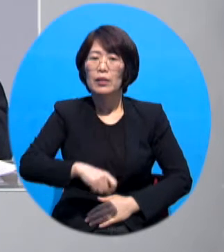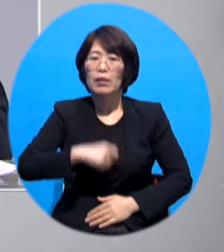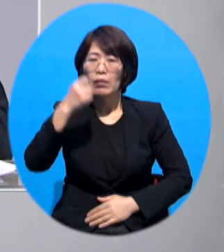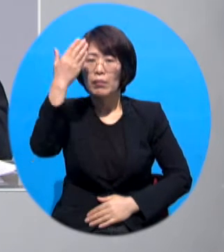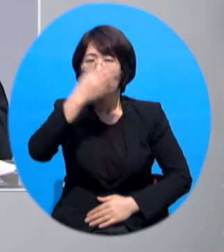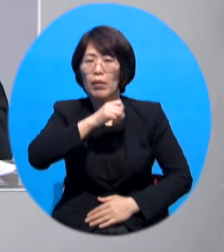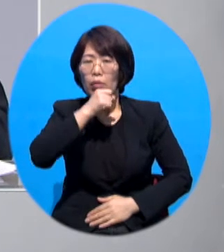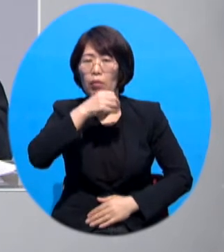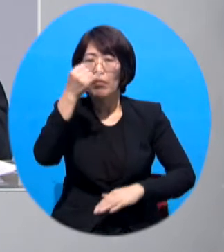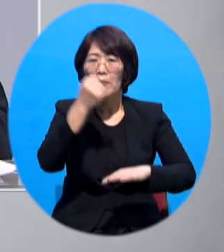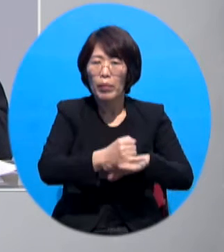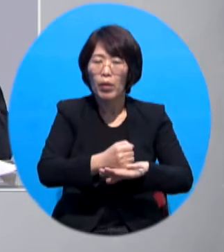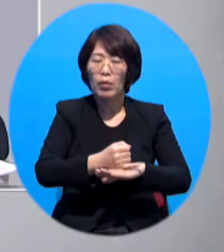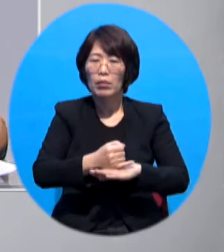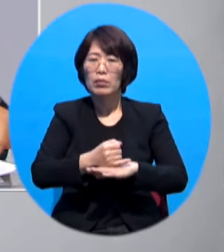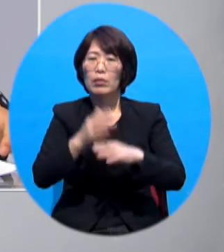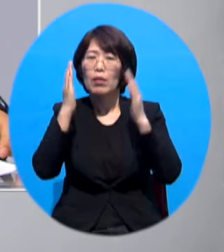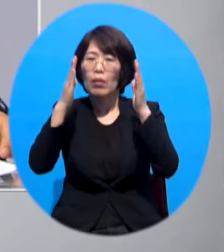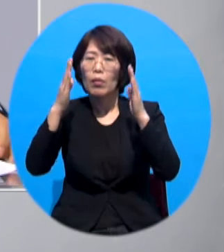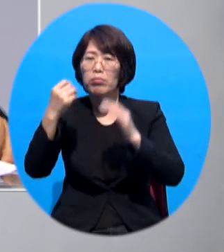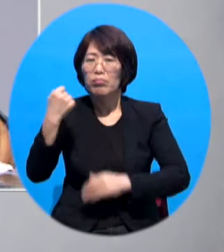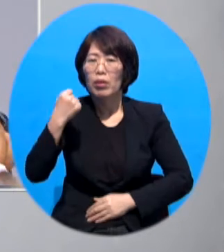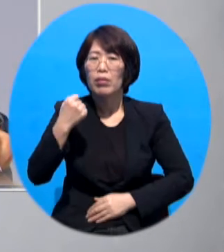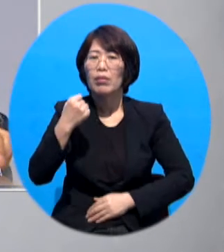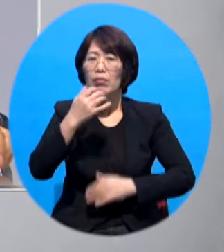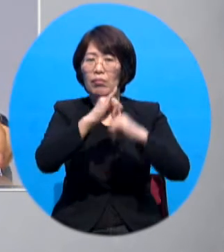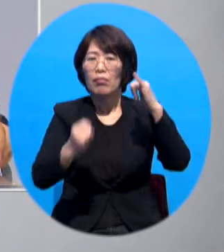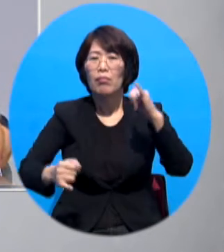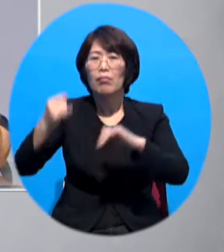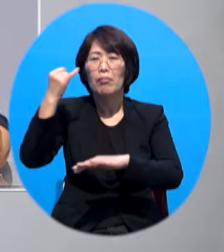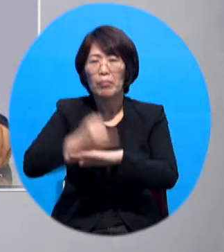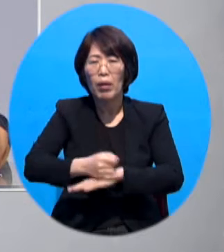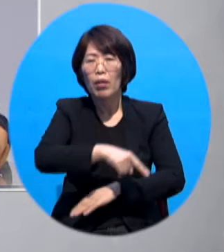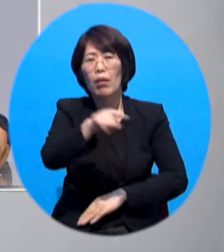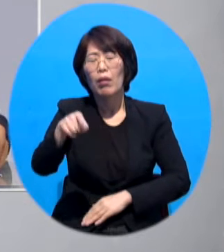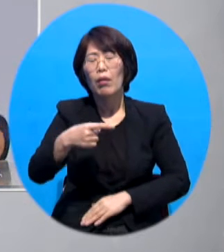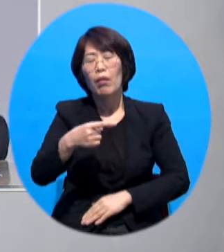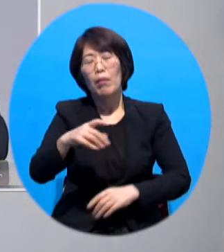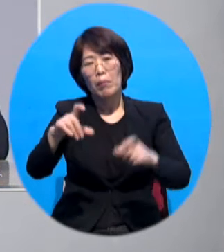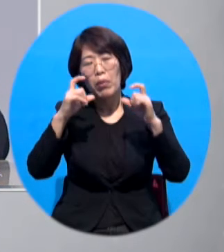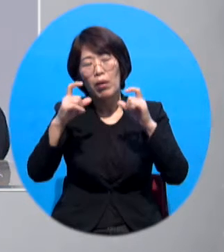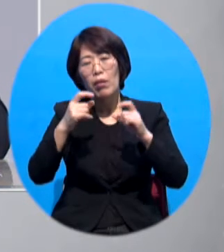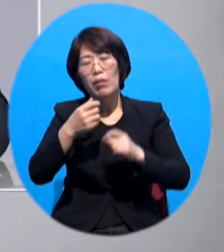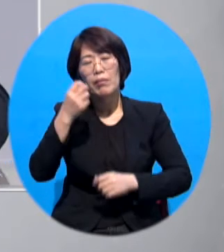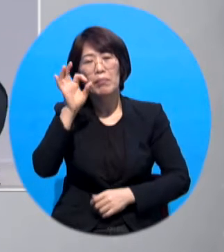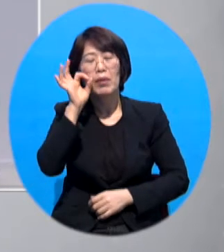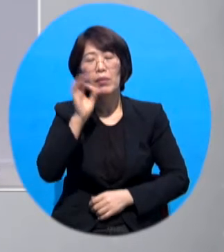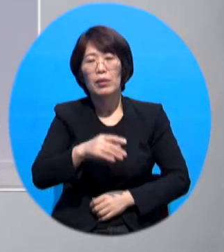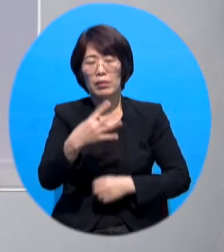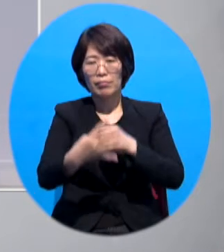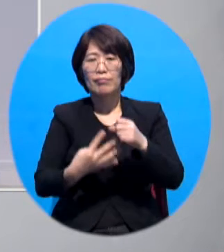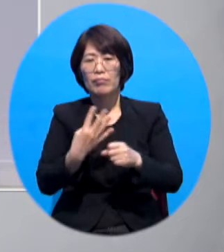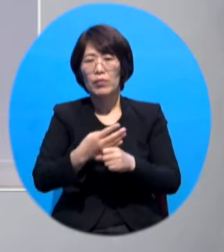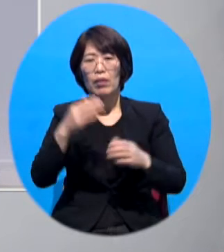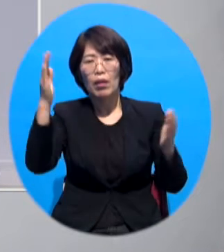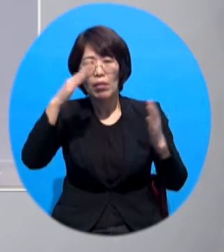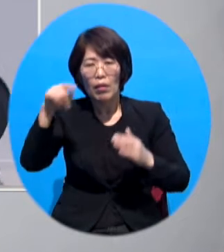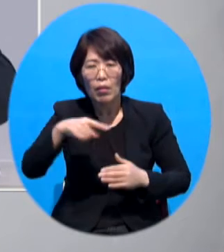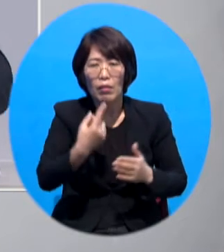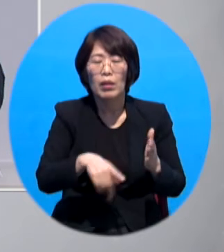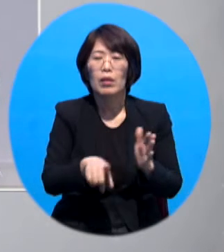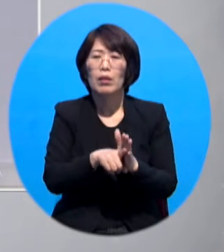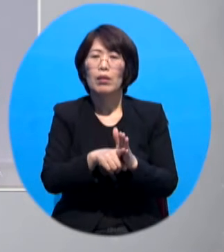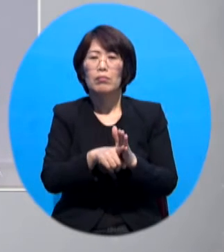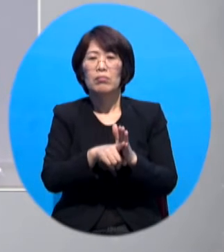역대 걸치 학력 10대 역대 꼴찌 라는 너무나 처한 성적 때입니다 지난 4년간 우리 아이들을 위한